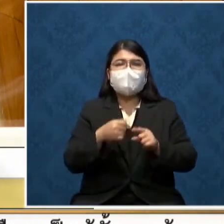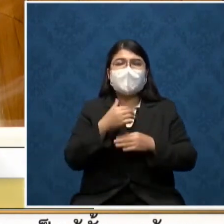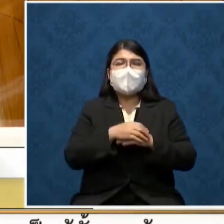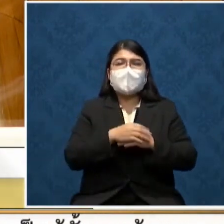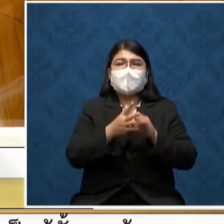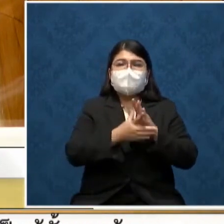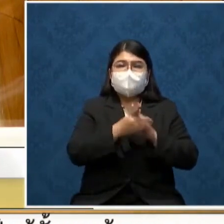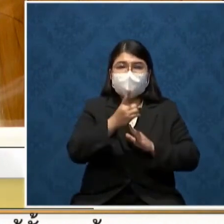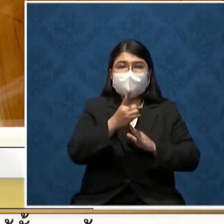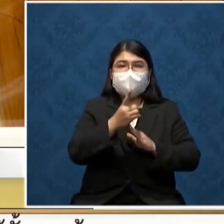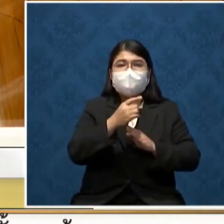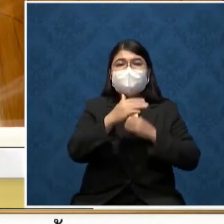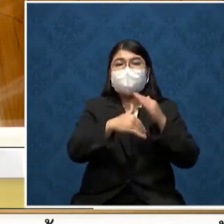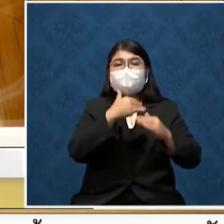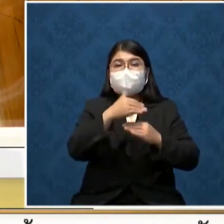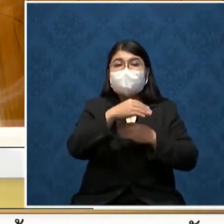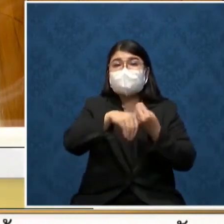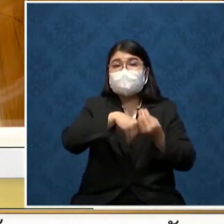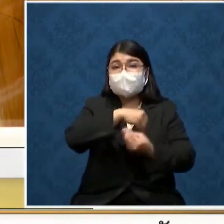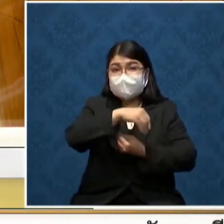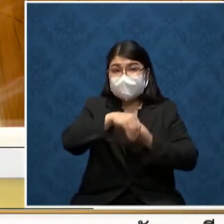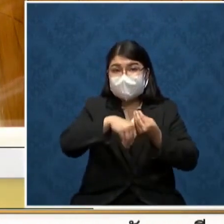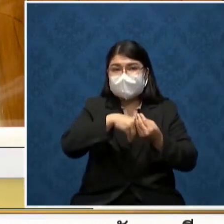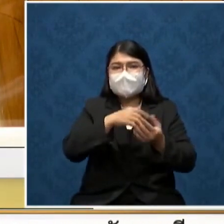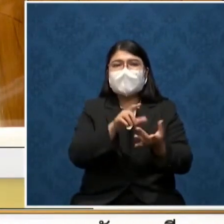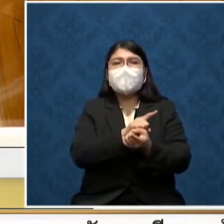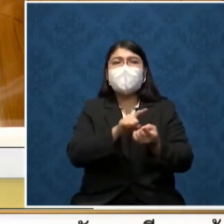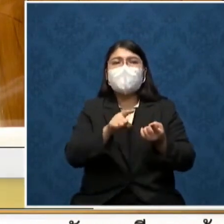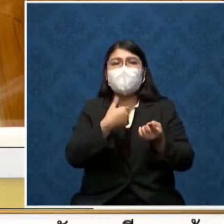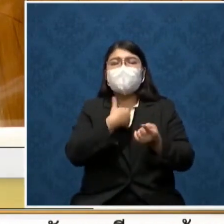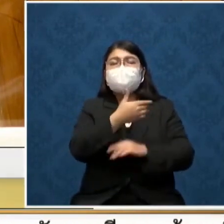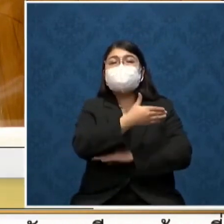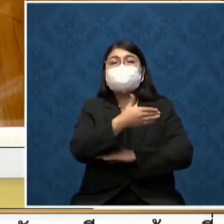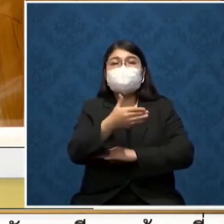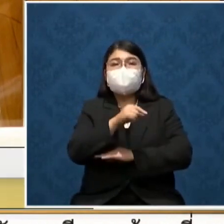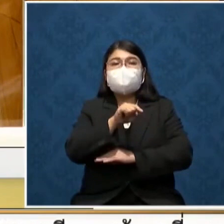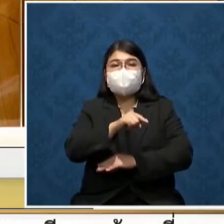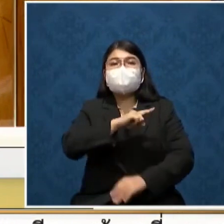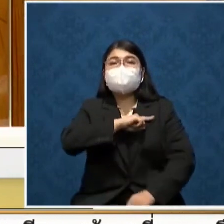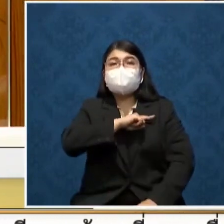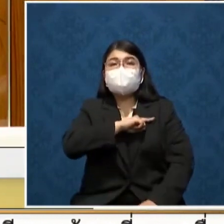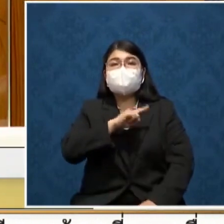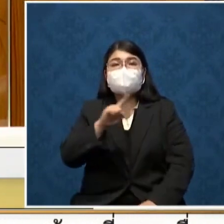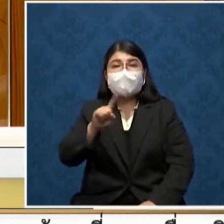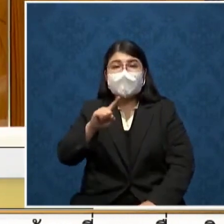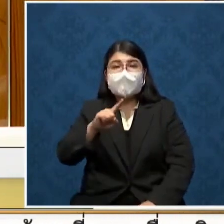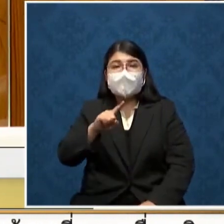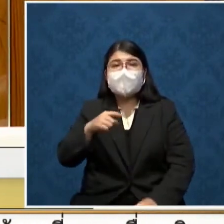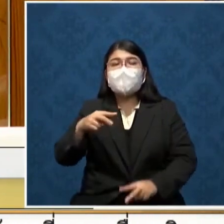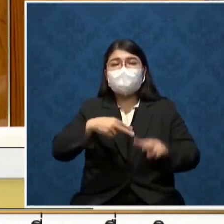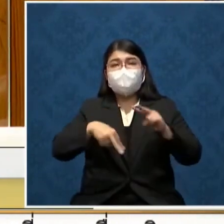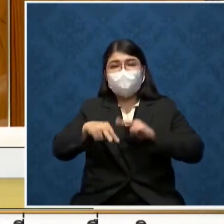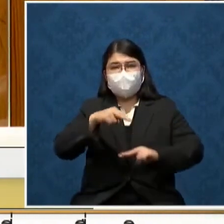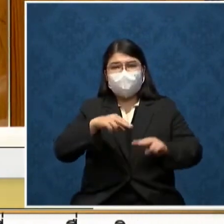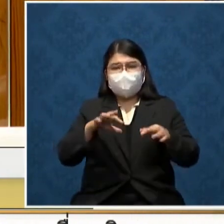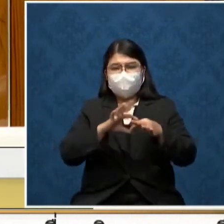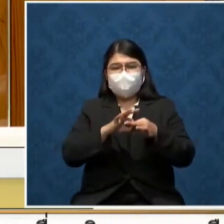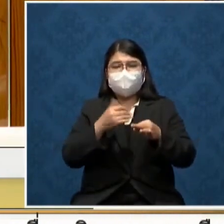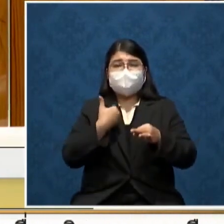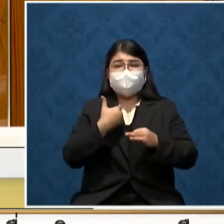กิจและสังคมแห่งชาตินั้นนะครับท่านก็คงทราบอยู่แล้วนะครับว่าดูแลนะครับในเรื่องของการพัฒน